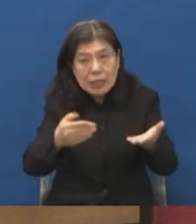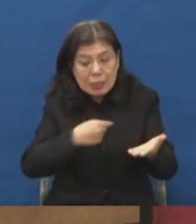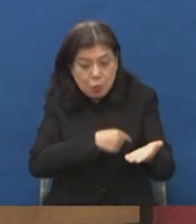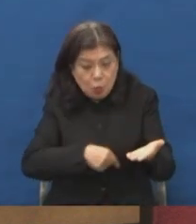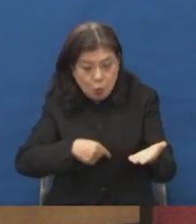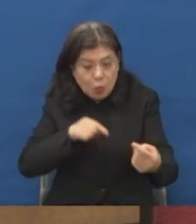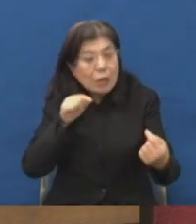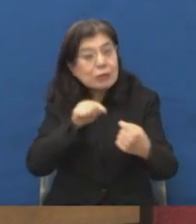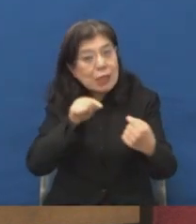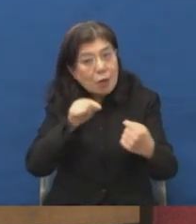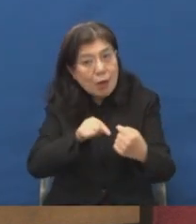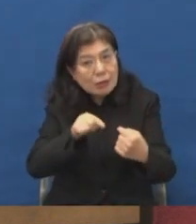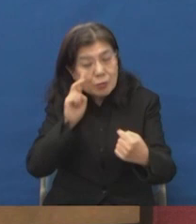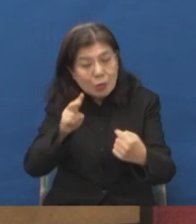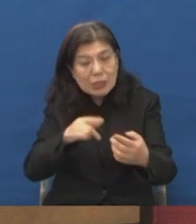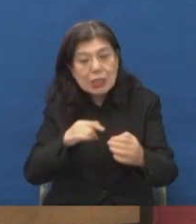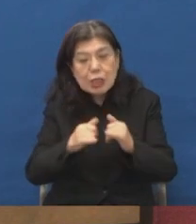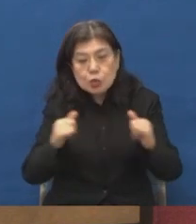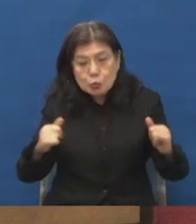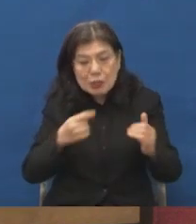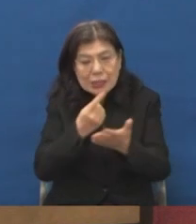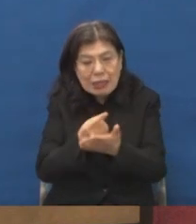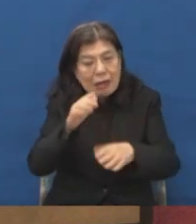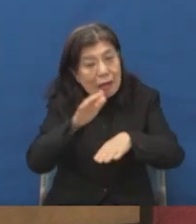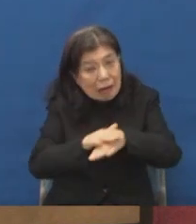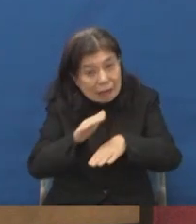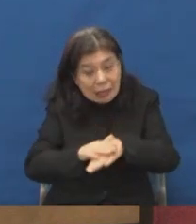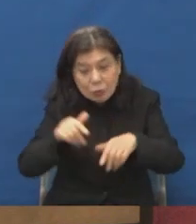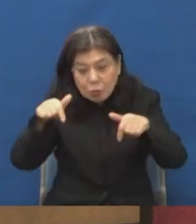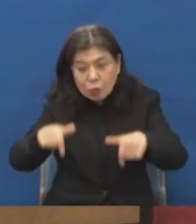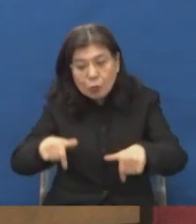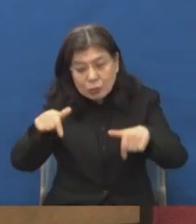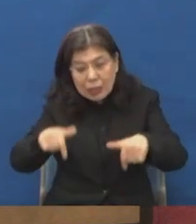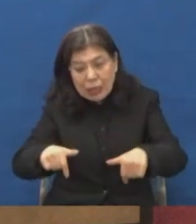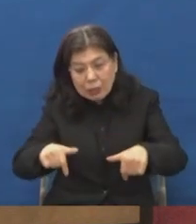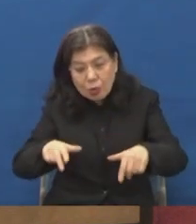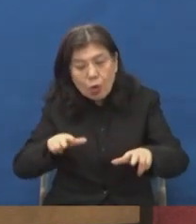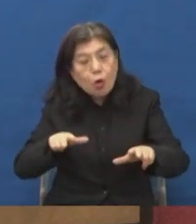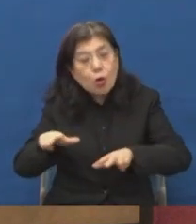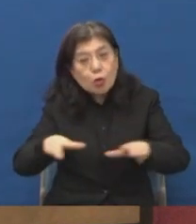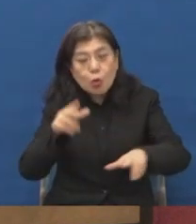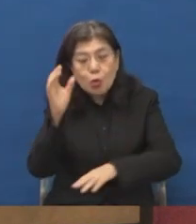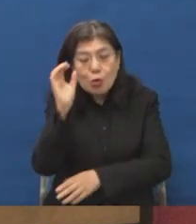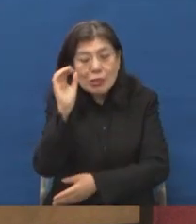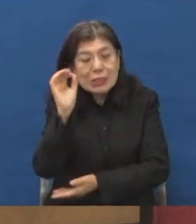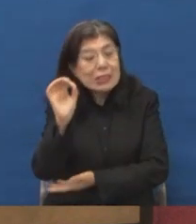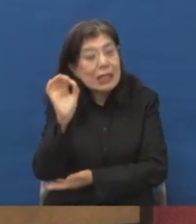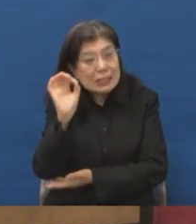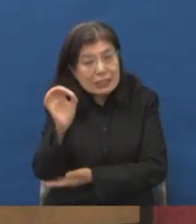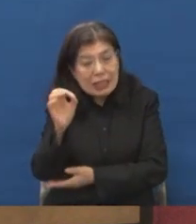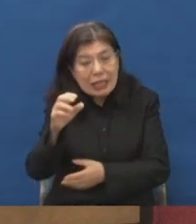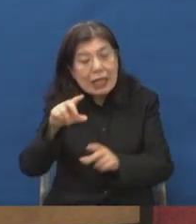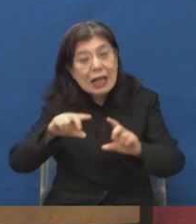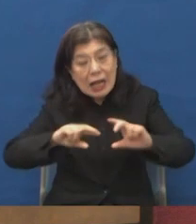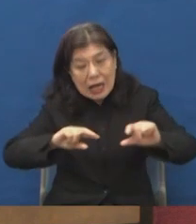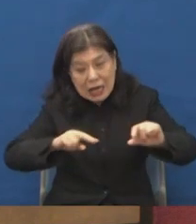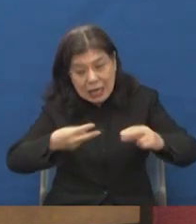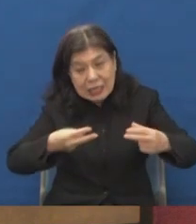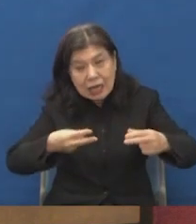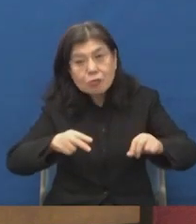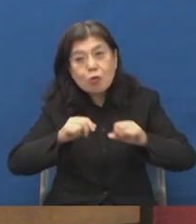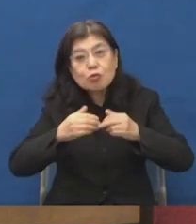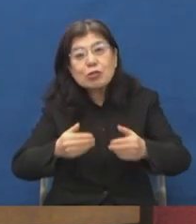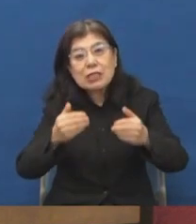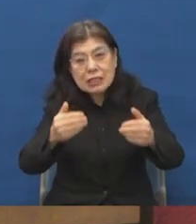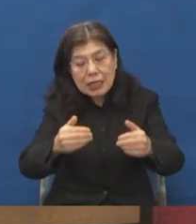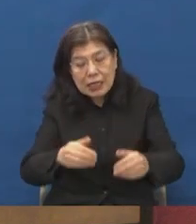ように、住民参加型の京都ならではの行財政改革を推進され、松井市長自身が施策を点